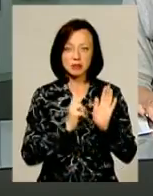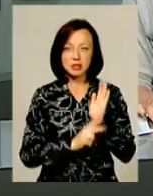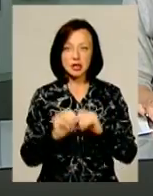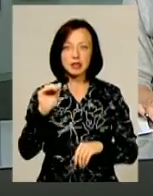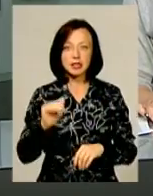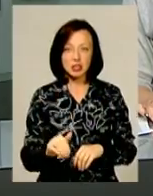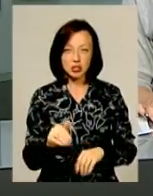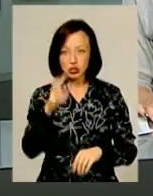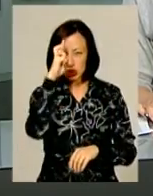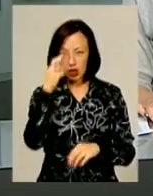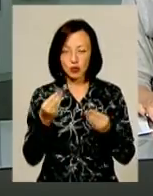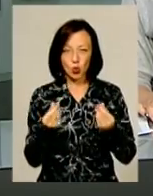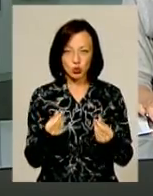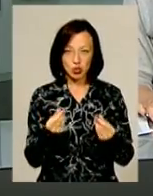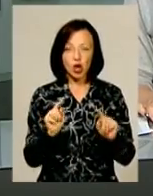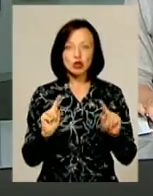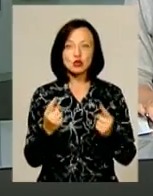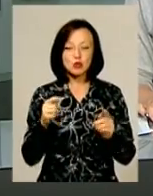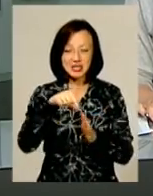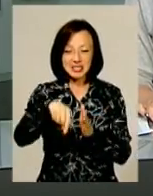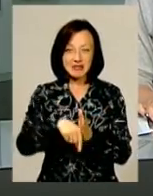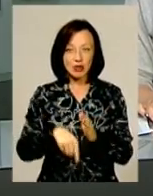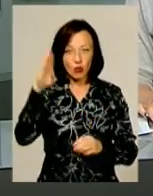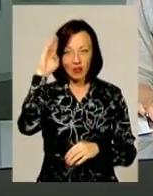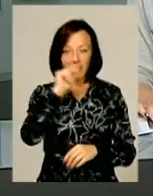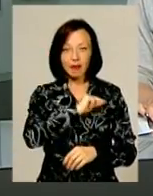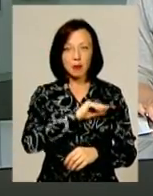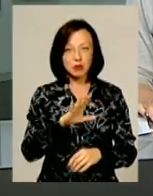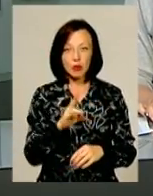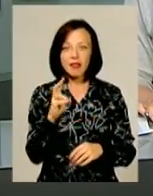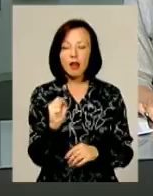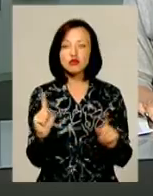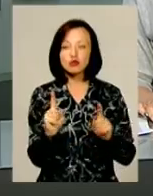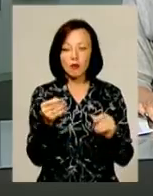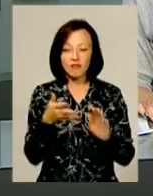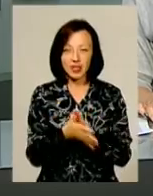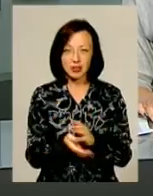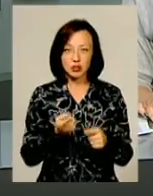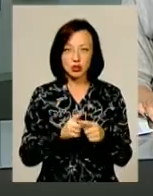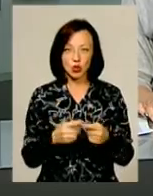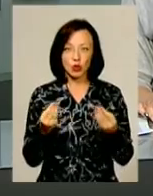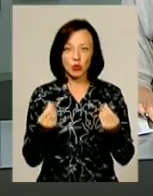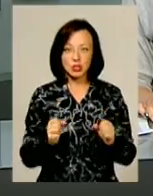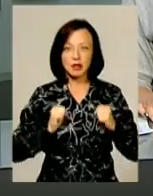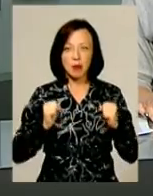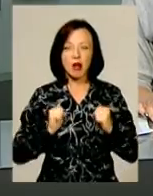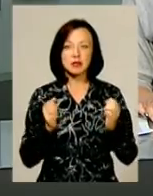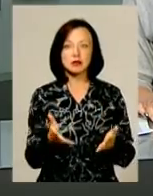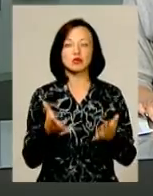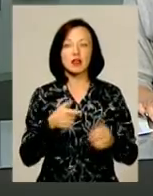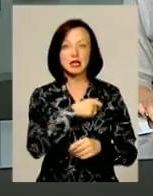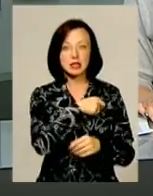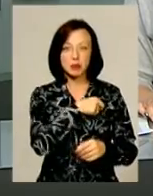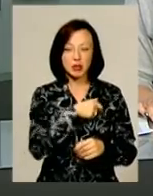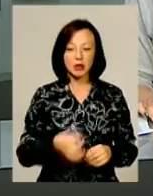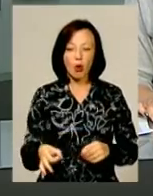470 тисяч бюджетних грошей. Чому свердловина не працює і на що саме витрачені вказані гроші, намагалися з'ясувати